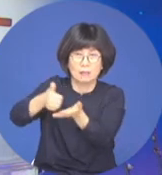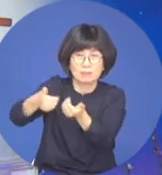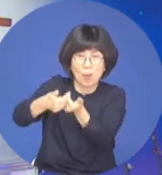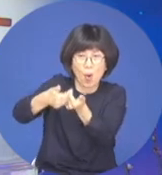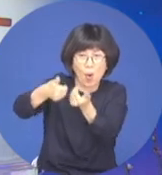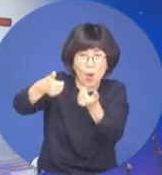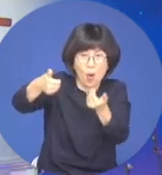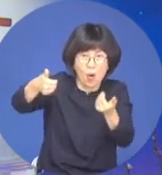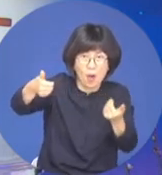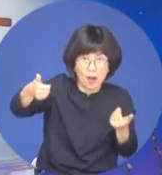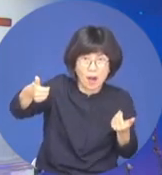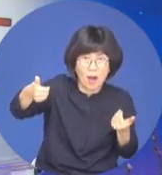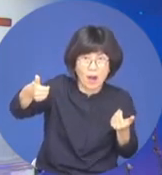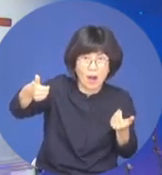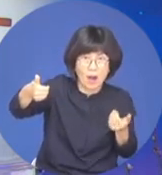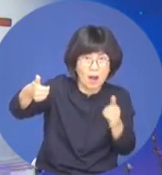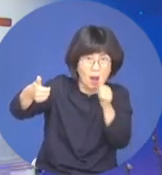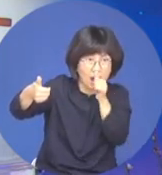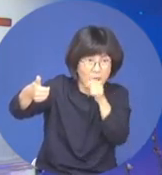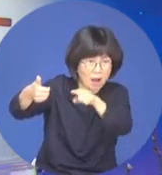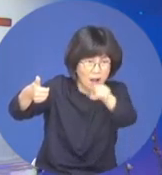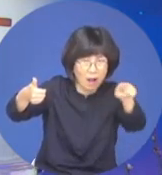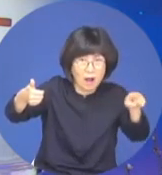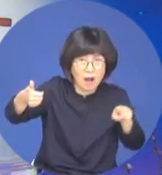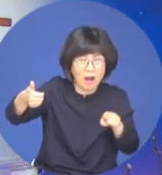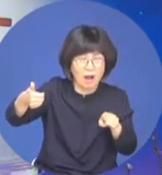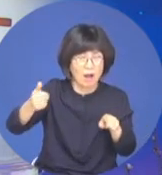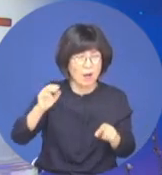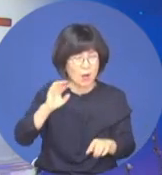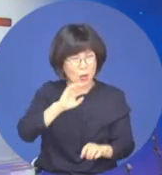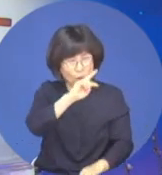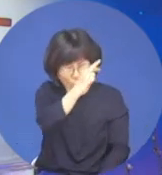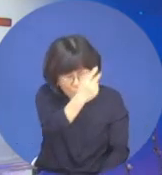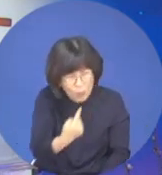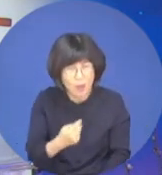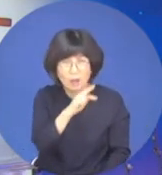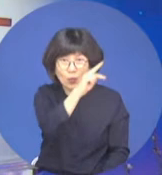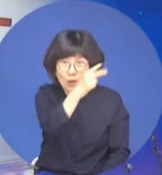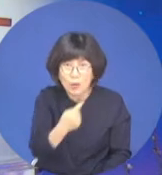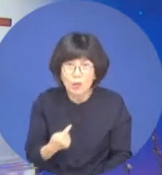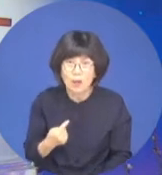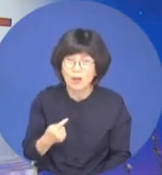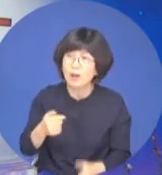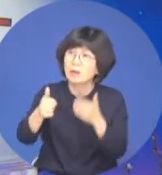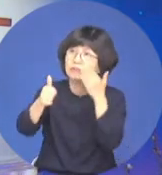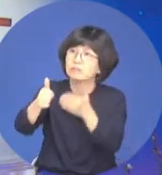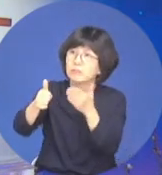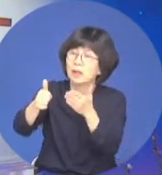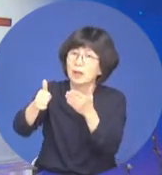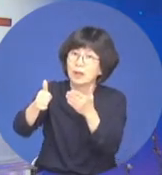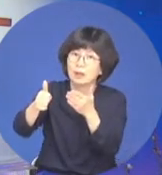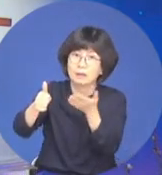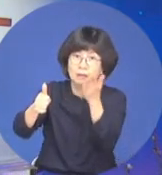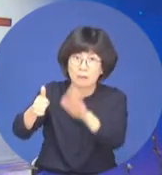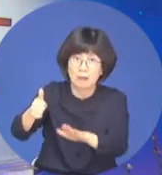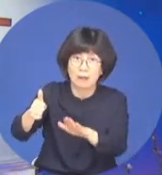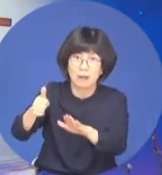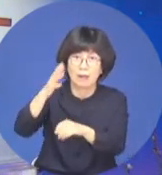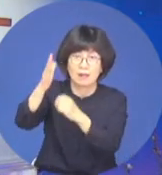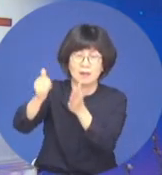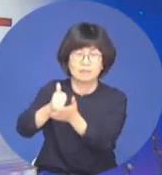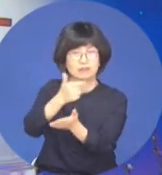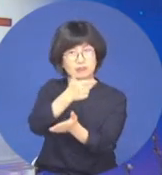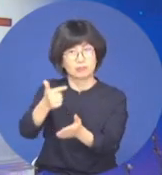좀 돌이켜주도록 책망해 달라고 했더니 하나님은 더 큰 악, 더 큰 악인들,